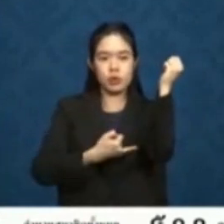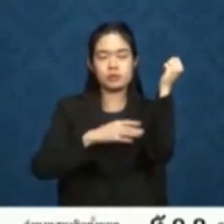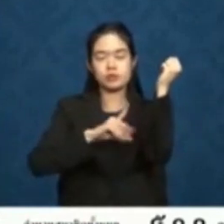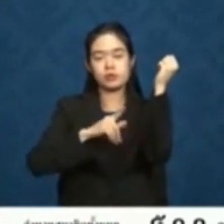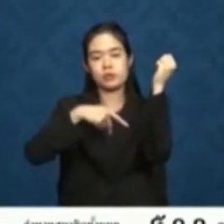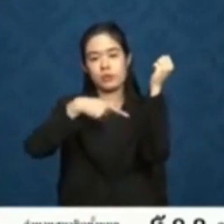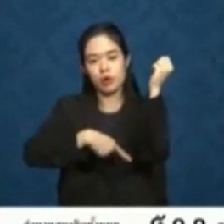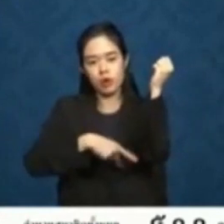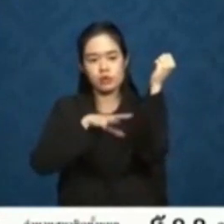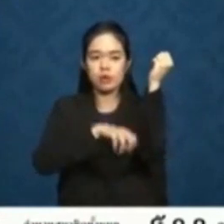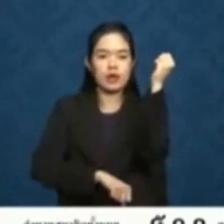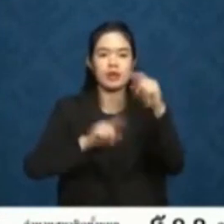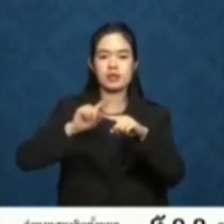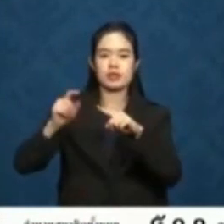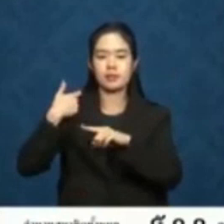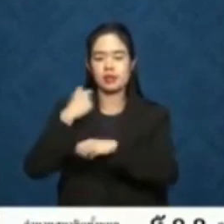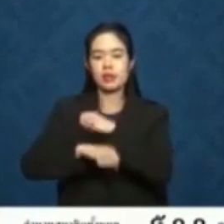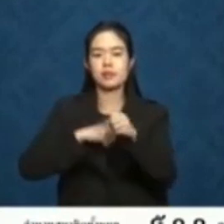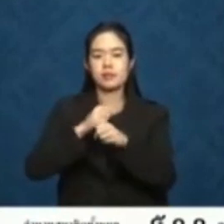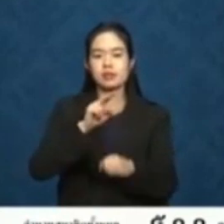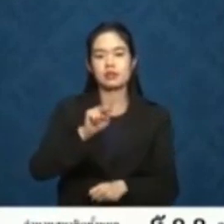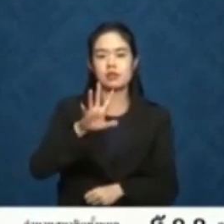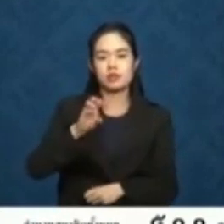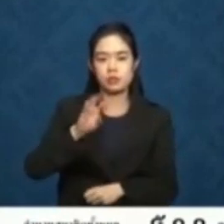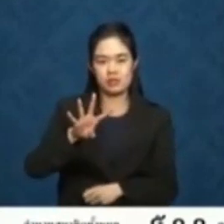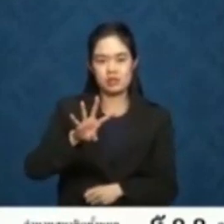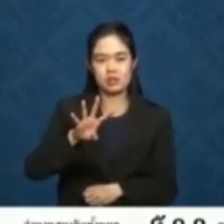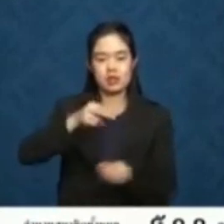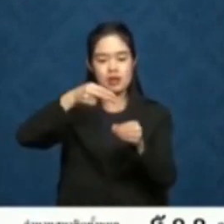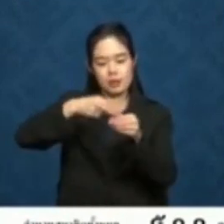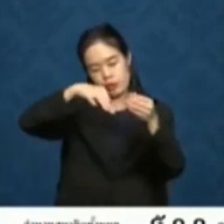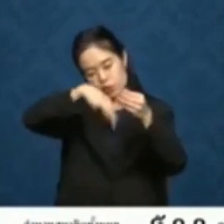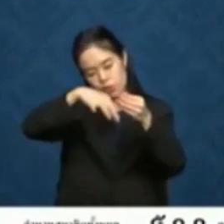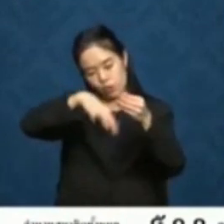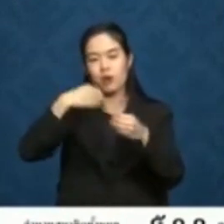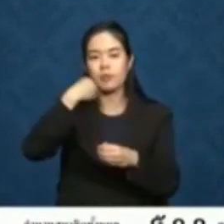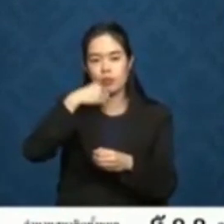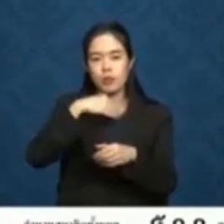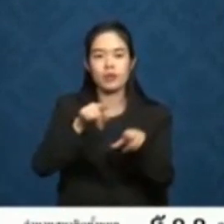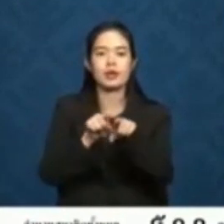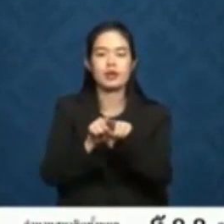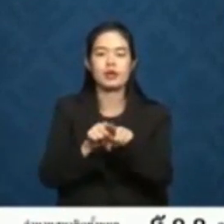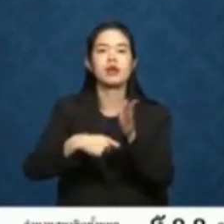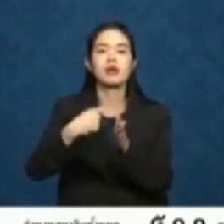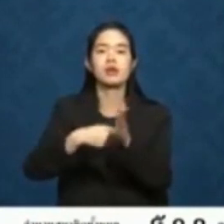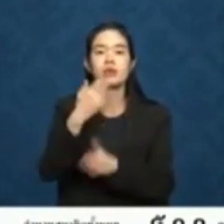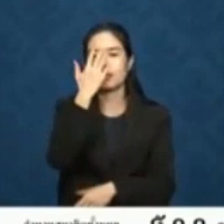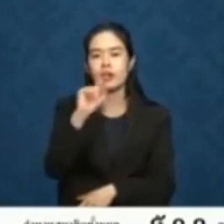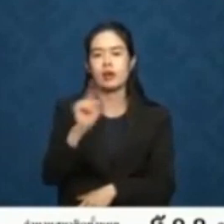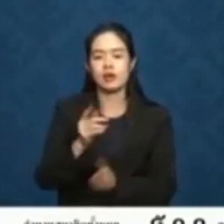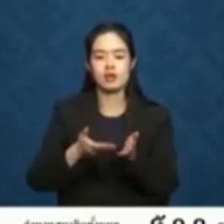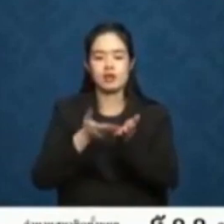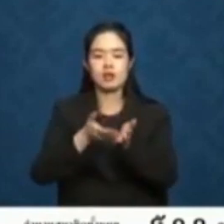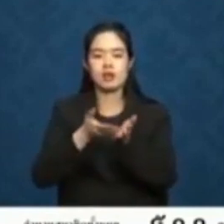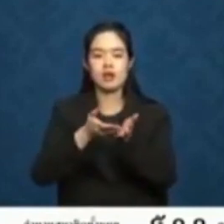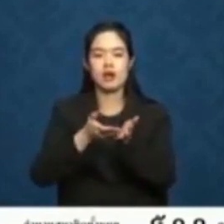รีธรรมราช ก็พบว่าปี63และ64ก็มีน้ำมันรั่วหลายบ่อยครั้งมากกว่าในอดีตครับโดยมีสาเหตุมาจากเรือท่องเที่